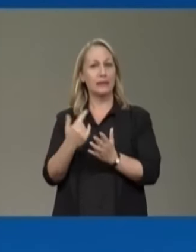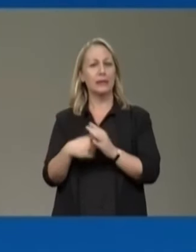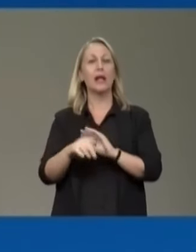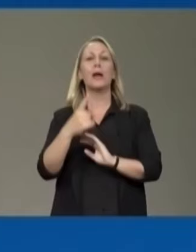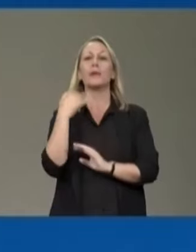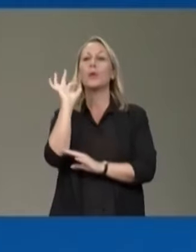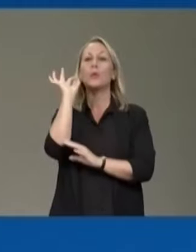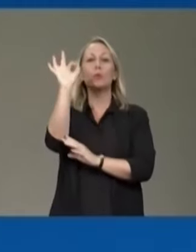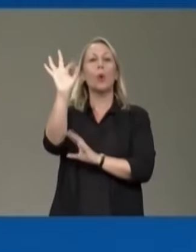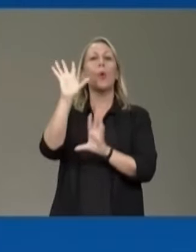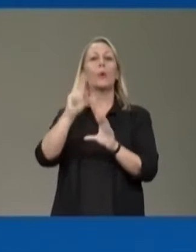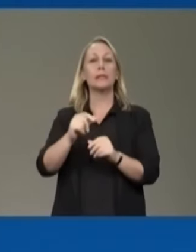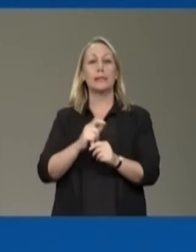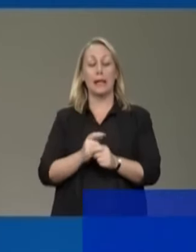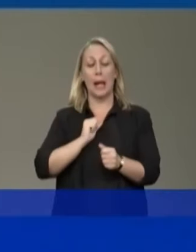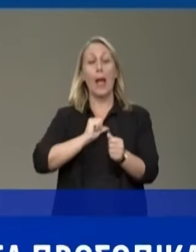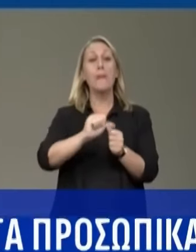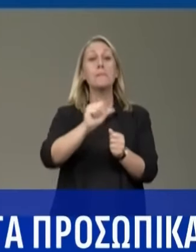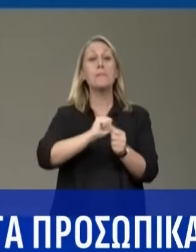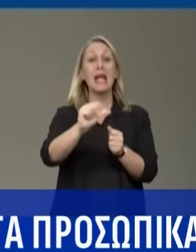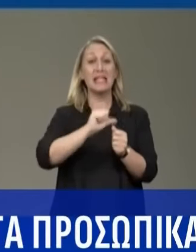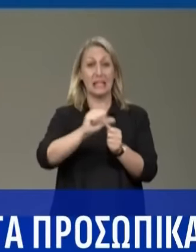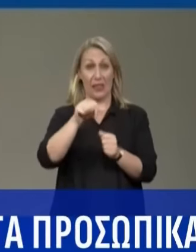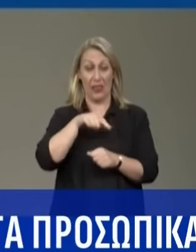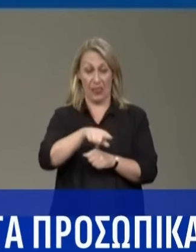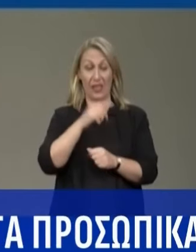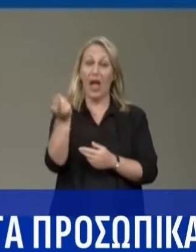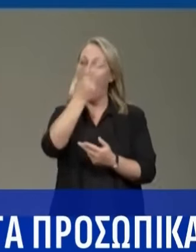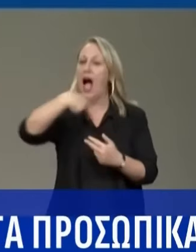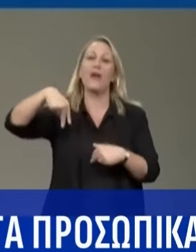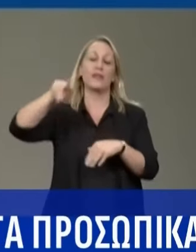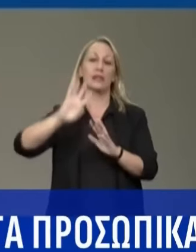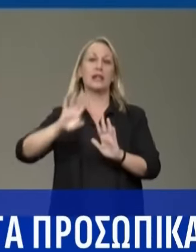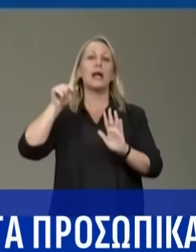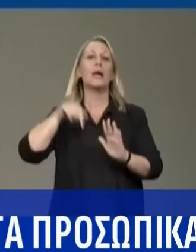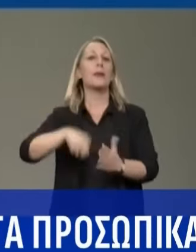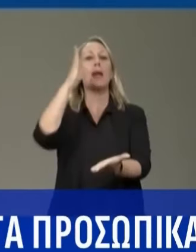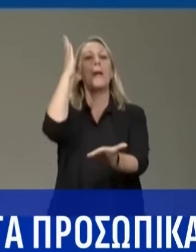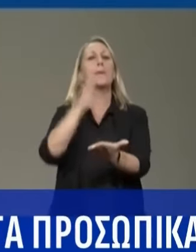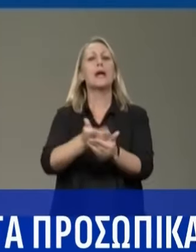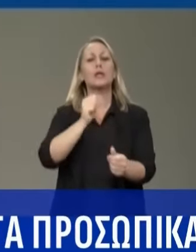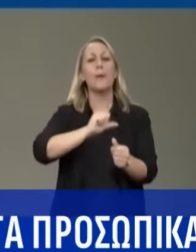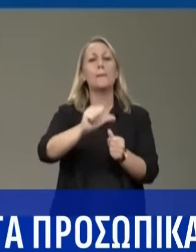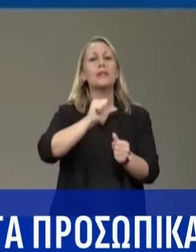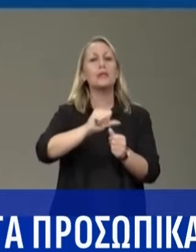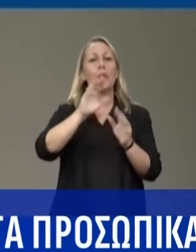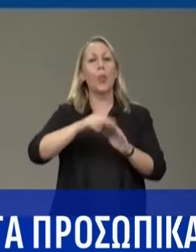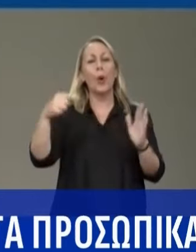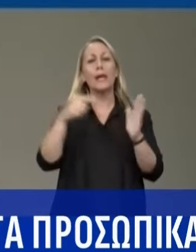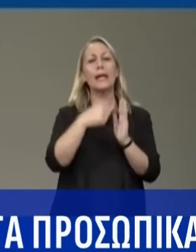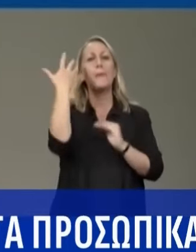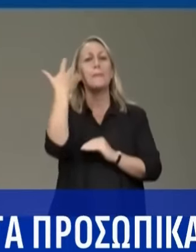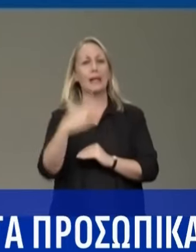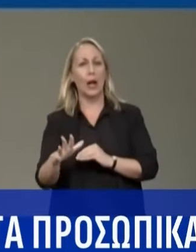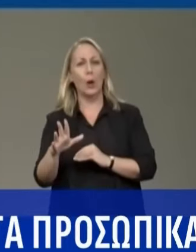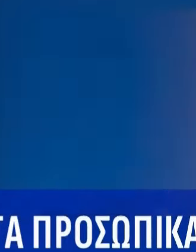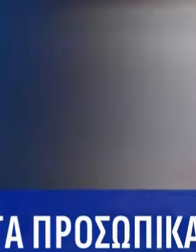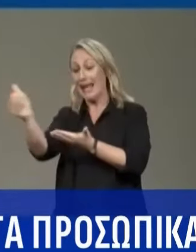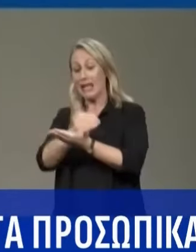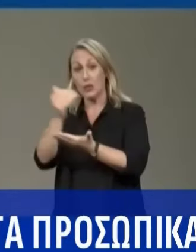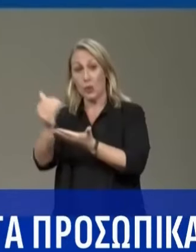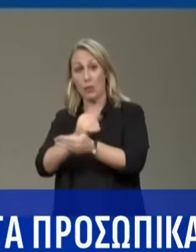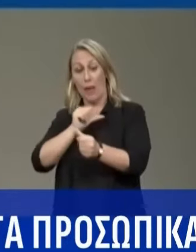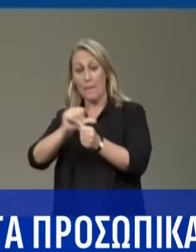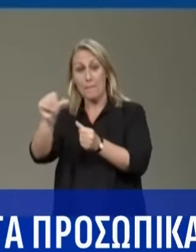στόχος είναι η αύξηση των μισθών. Πρέπει ο μέσος μισθός στην Ελλάδα να είναι 1.500 ευρώ και θα είναι το 2027 και ο κατώτατος 950